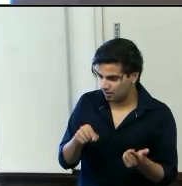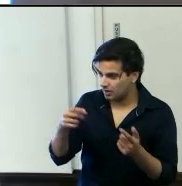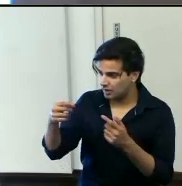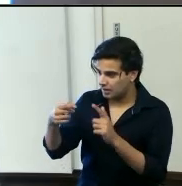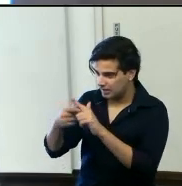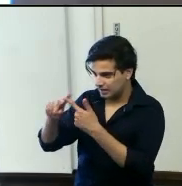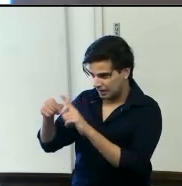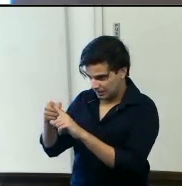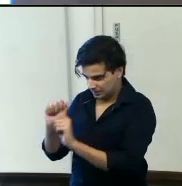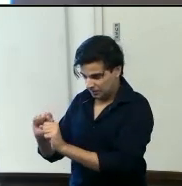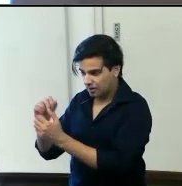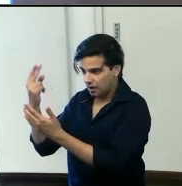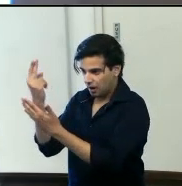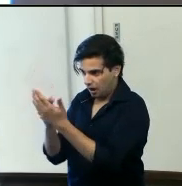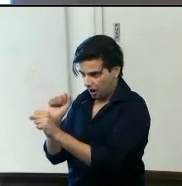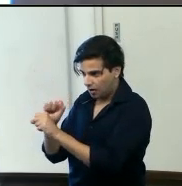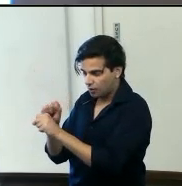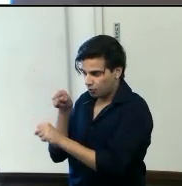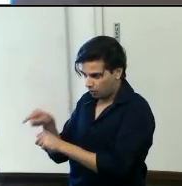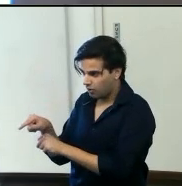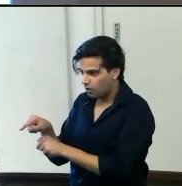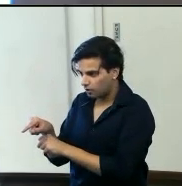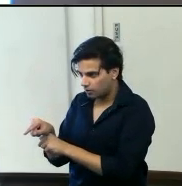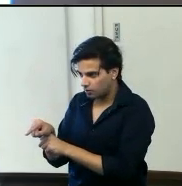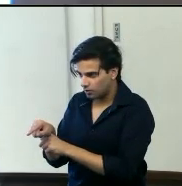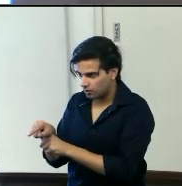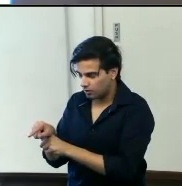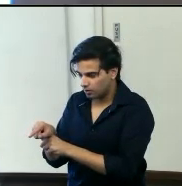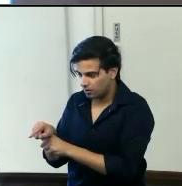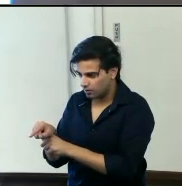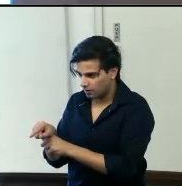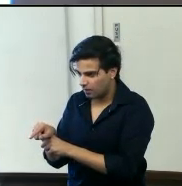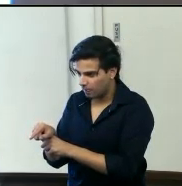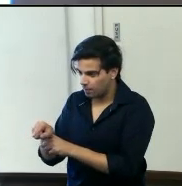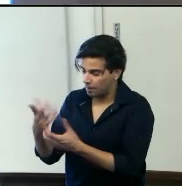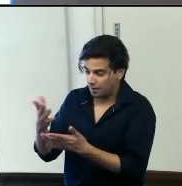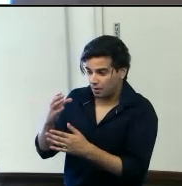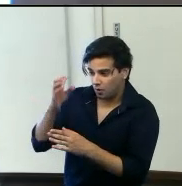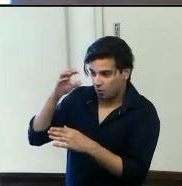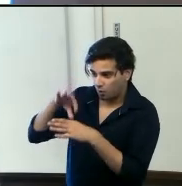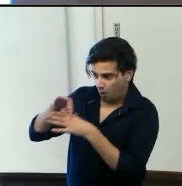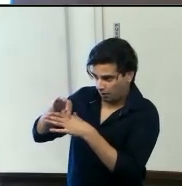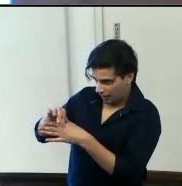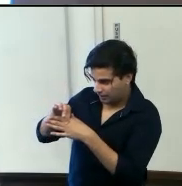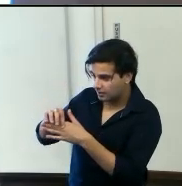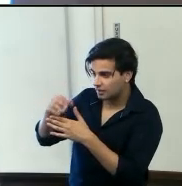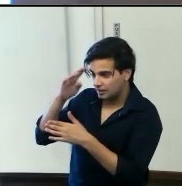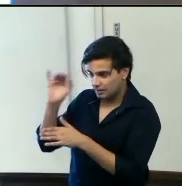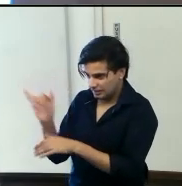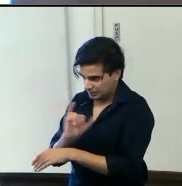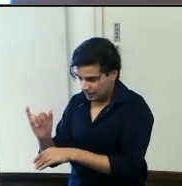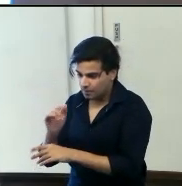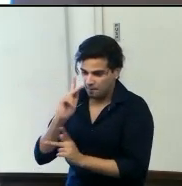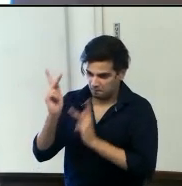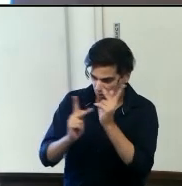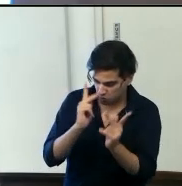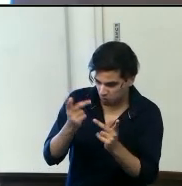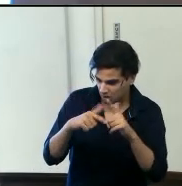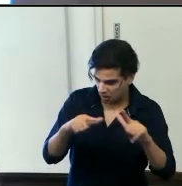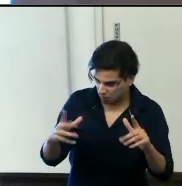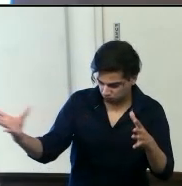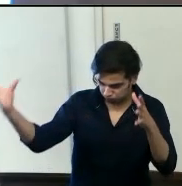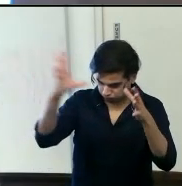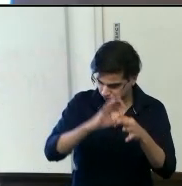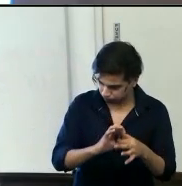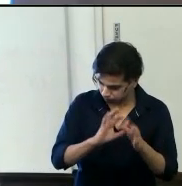ಟೆಕ್ಸ್ಟೇ ಒಂದು ಆರ್ಟ್ ವರ್ಕ್ ಆದಾಗ ಅದಕ್ಕೆ ಈ ಥರದ್ದು ಇದರ ಕಾಂಟೆಕ್ಸ್ಟ್ ಇರೋದಿಲ್ಲ. ಅಂದರೆ ಅದನ್ನು ನೀವು ಮತ್ತೆ ಇನ್ನೊಂದು ವಿಜುವಲ್ ಆಗಿ ಇಂಟರ್ಪ್ರಿಟ್ ಮಾಡಬೇಕು ಅನ್ನೋ